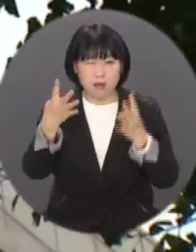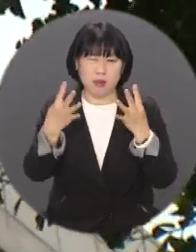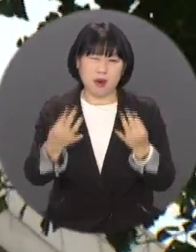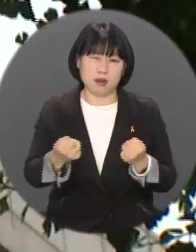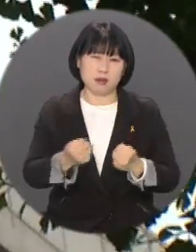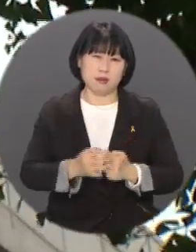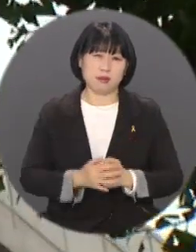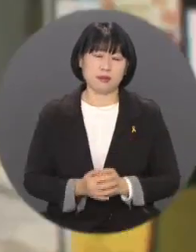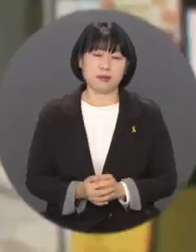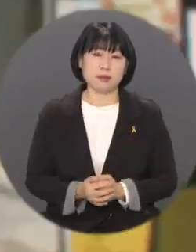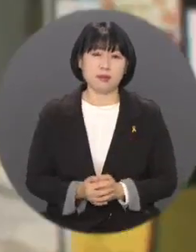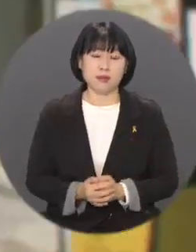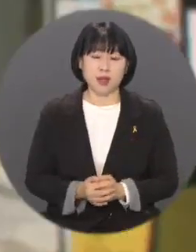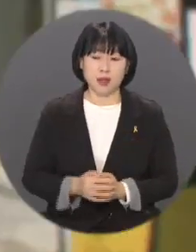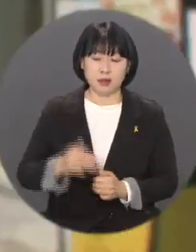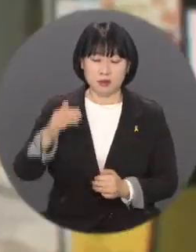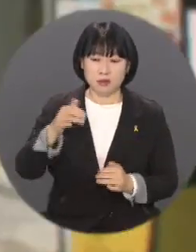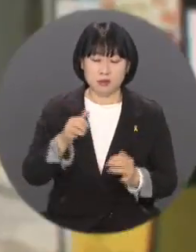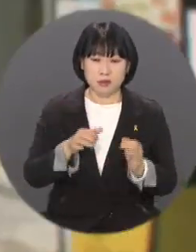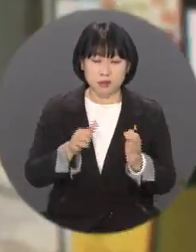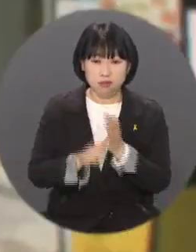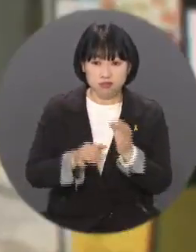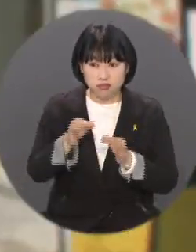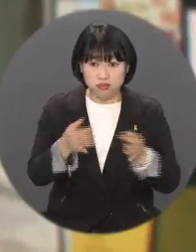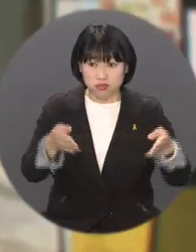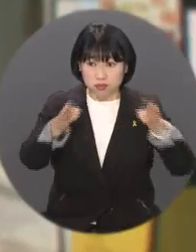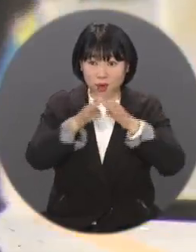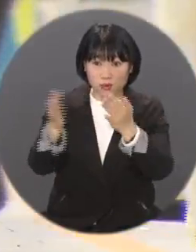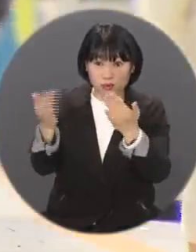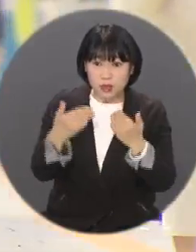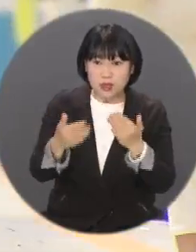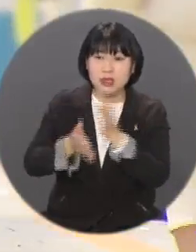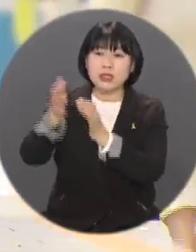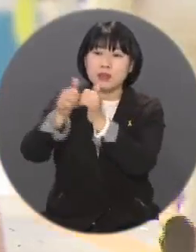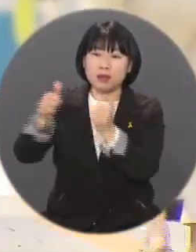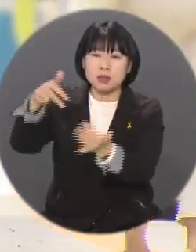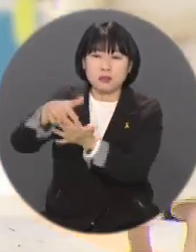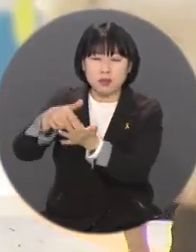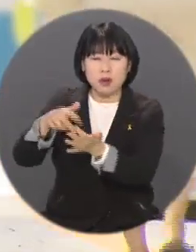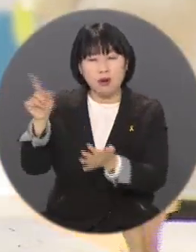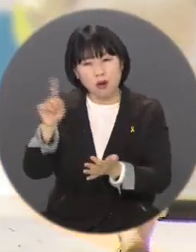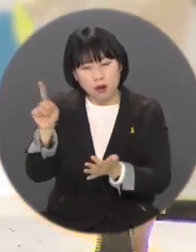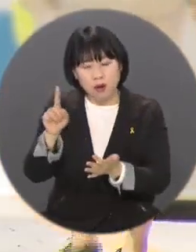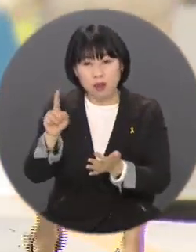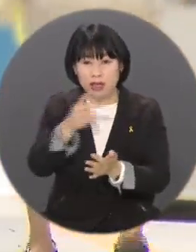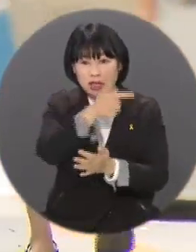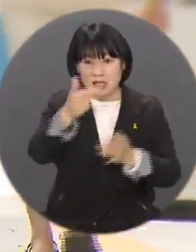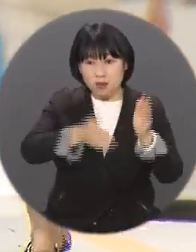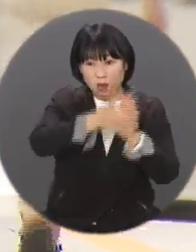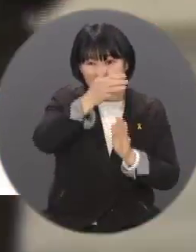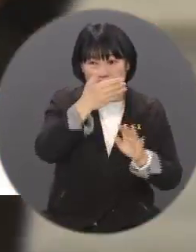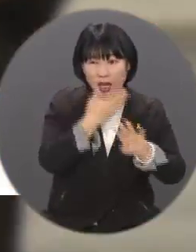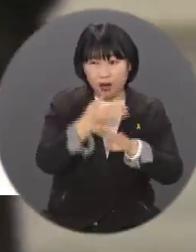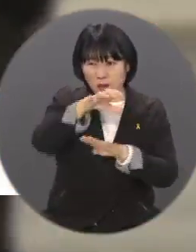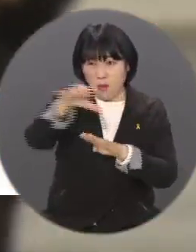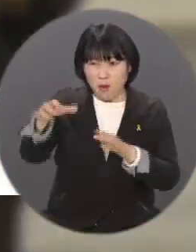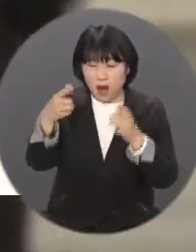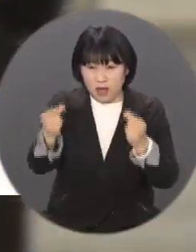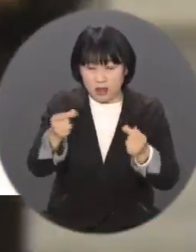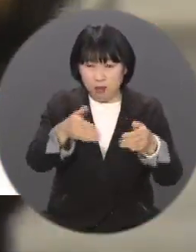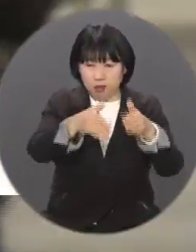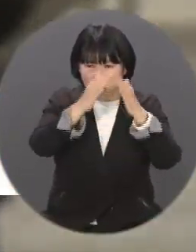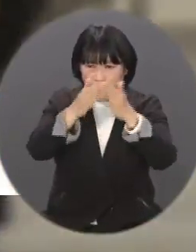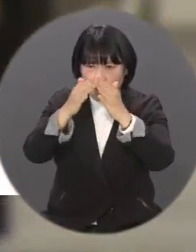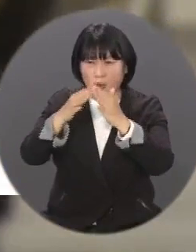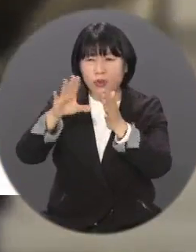알려졌습니다. 쇼핑몰 유치 최대 관건은 시민 여론입니다. 다른 대도시처럼 복합 쇼핑몰이 들어설 때가